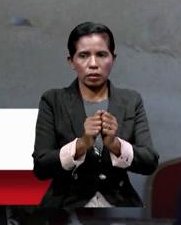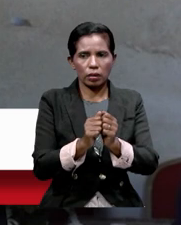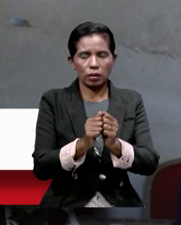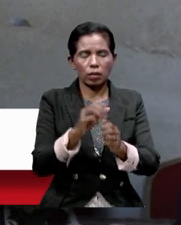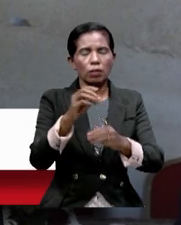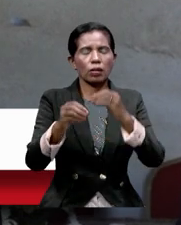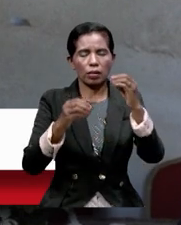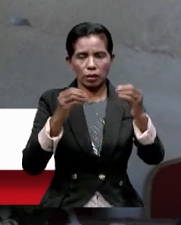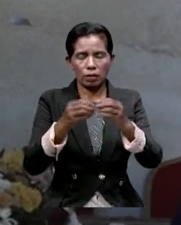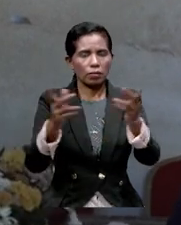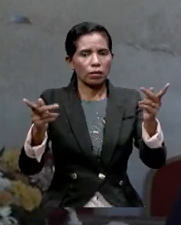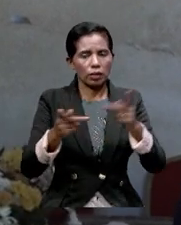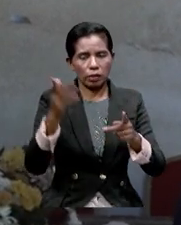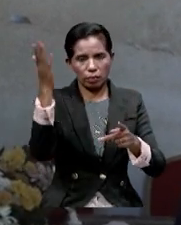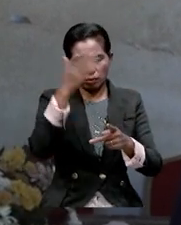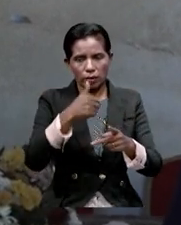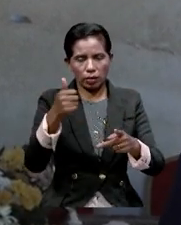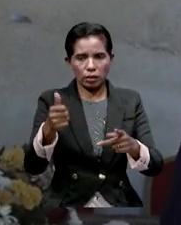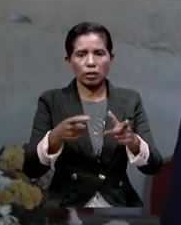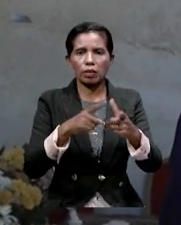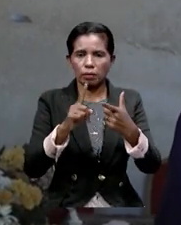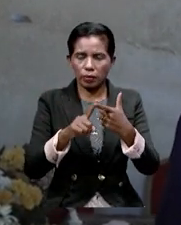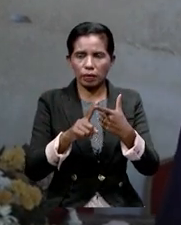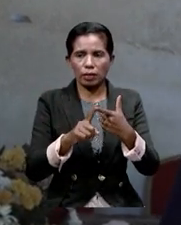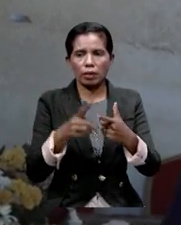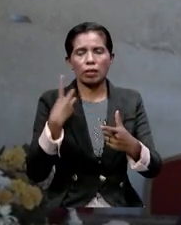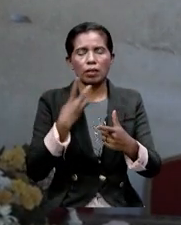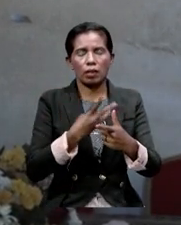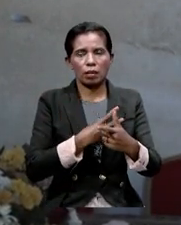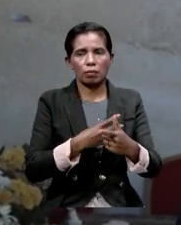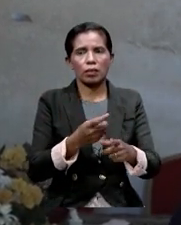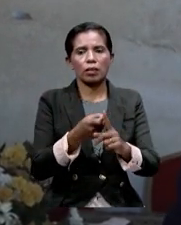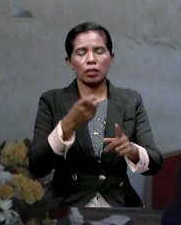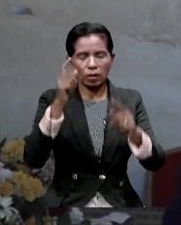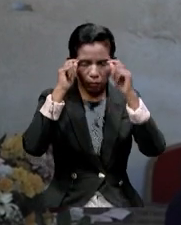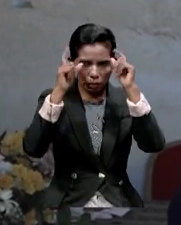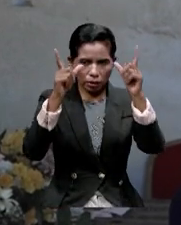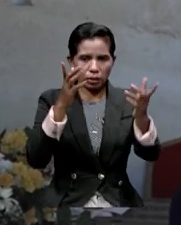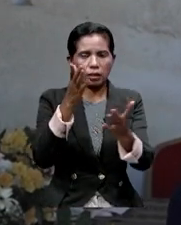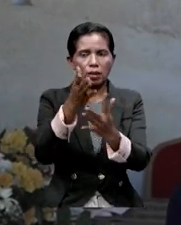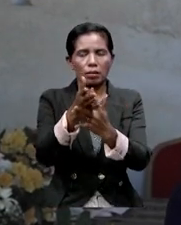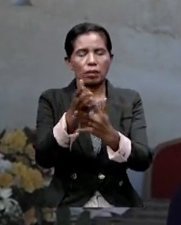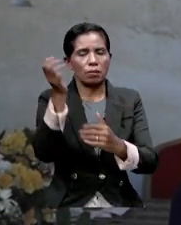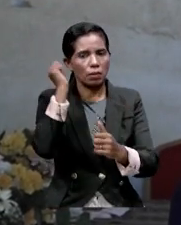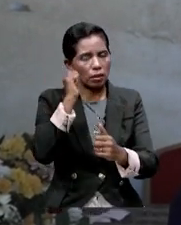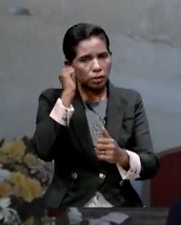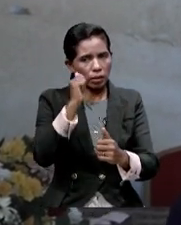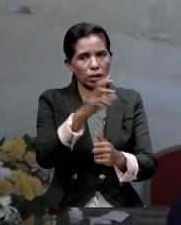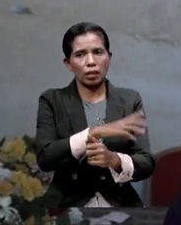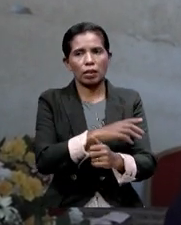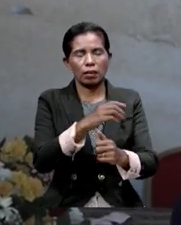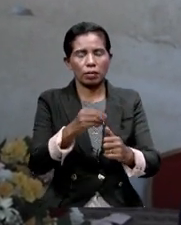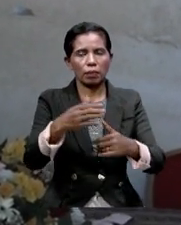turismo, begitu juga dengan aspirasi Timor-Leste menyertai ASEAN dalam masa